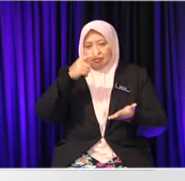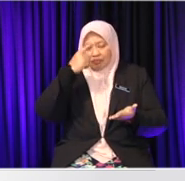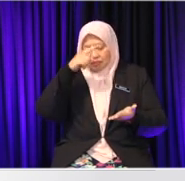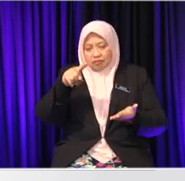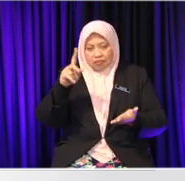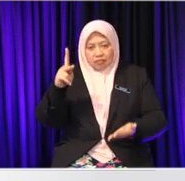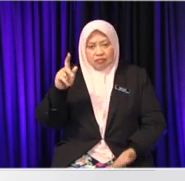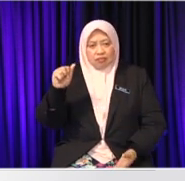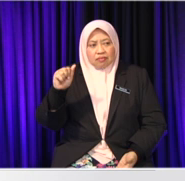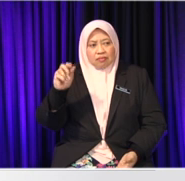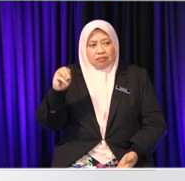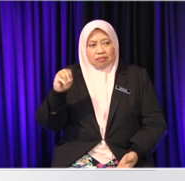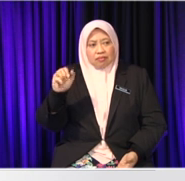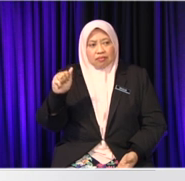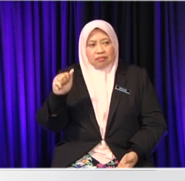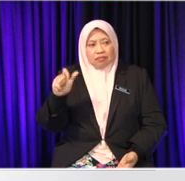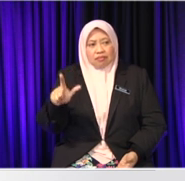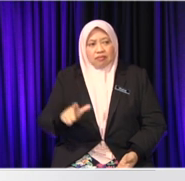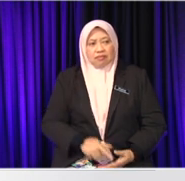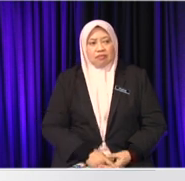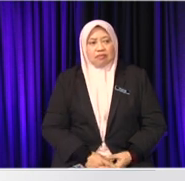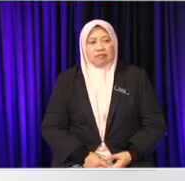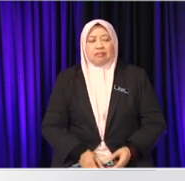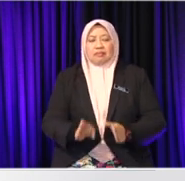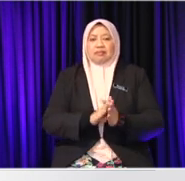35 tahun tapi ingat berhati-hati